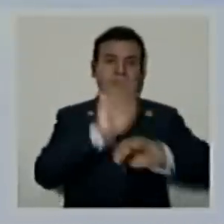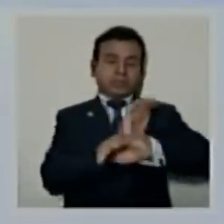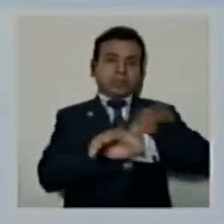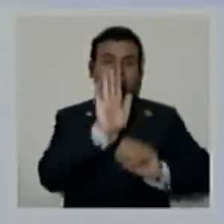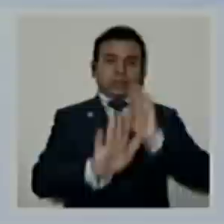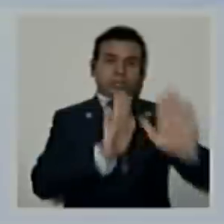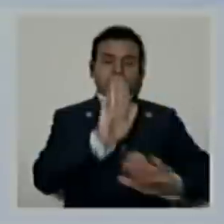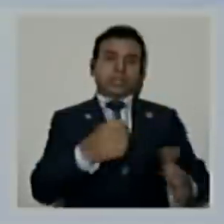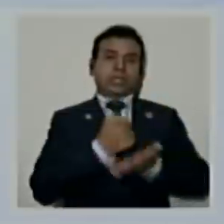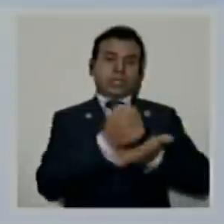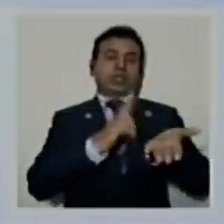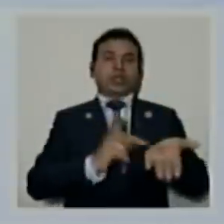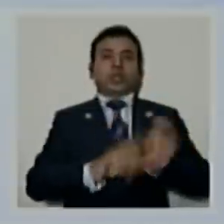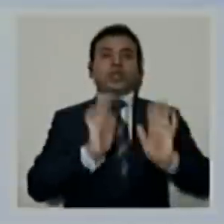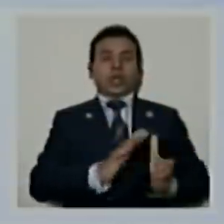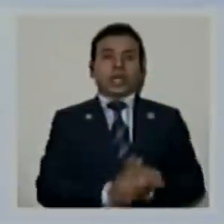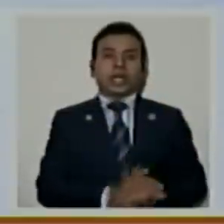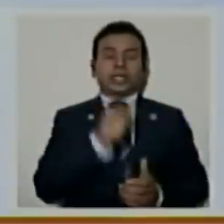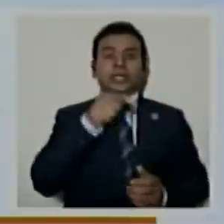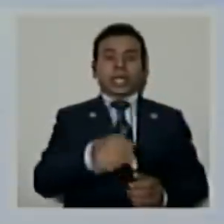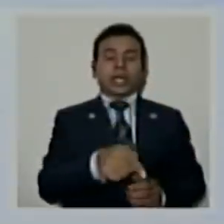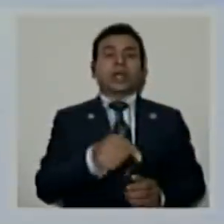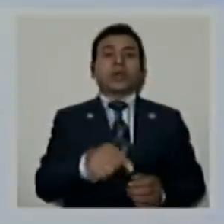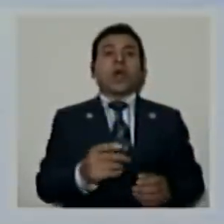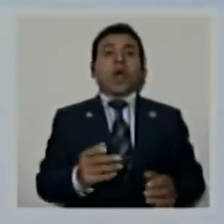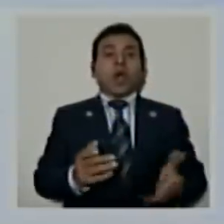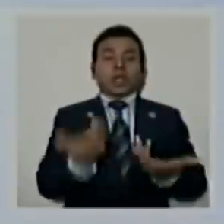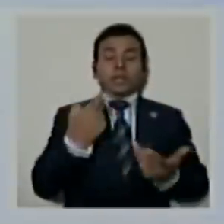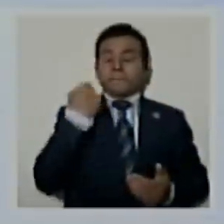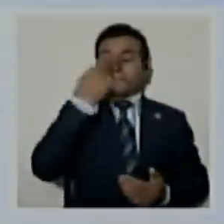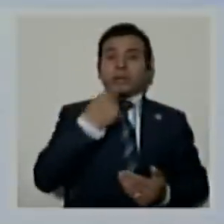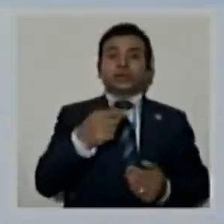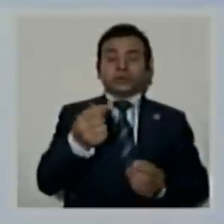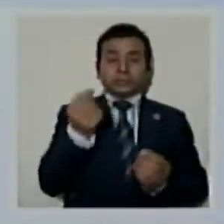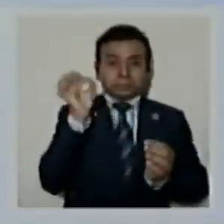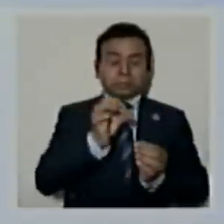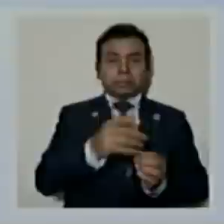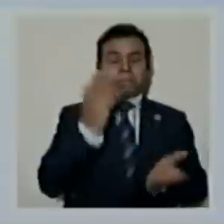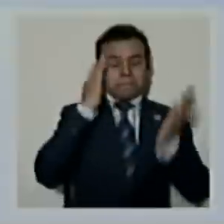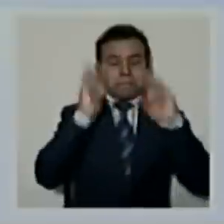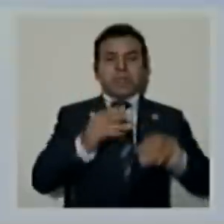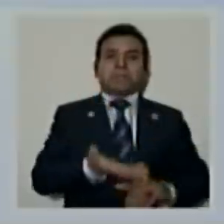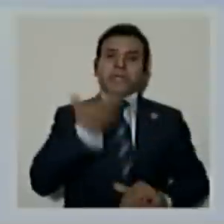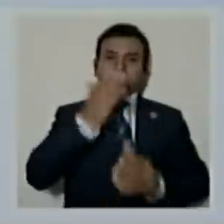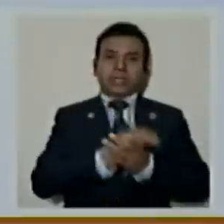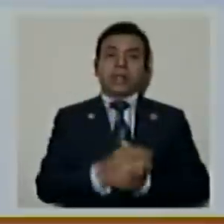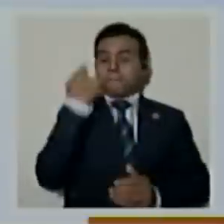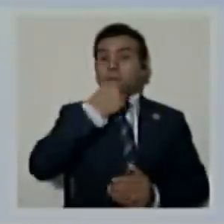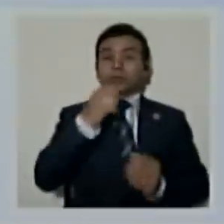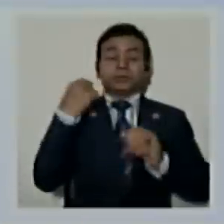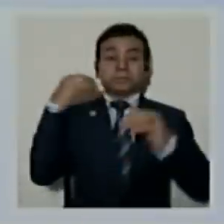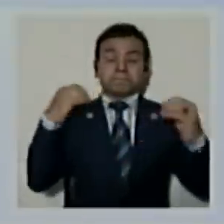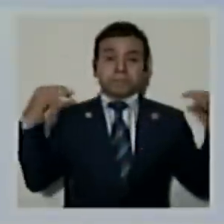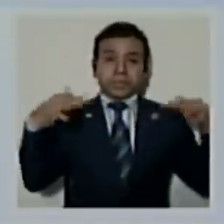ক্রনিক রেসপিরেটরি ডিজিজ এইসব যারা আছেন তারা অনেক বেশি ঝুঁকিপূর্ণ এই কোভিড ১৯ ক্ষেত্রে, তাদের দিকে আমরা যেন বিশেষভাবে নজর দিই। তারা